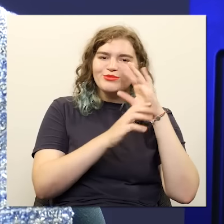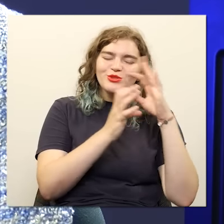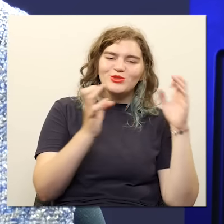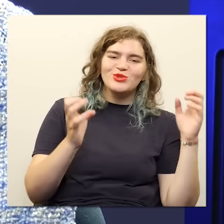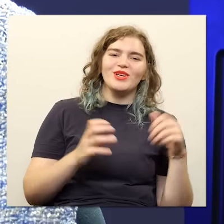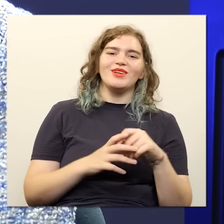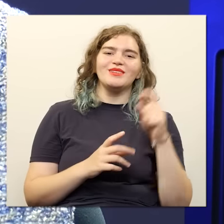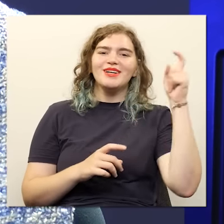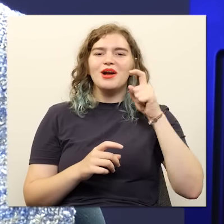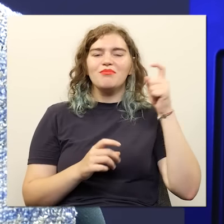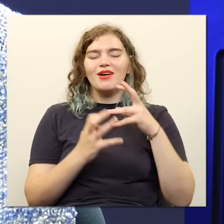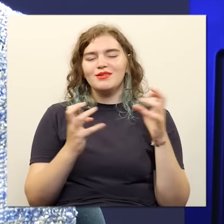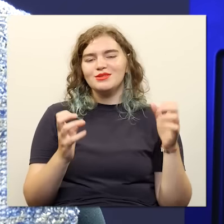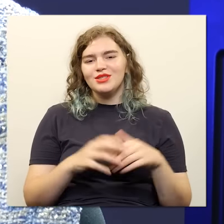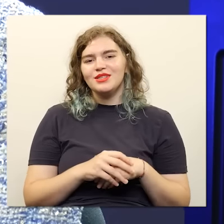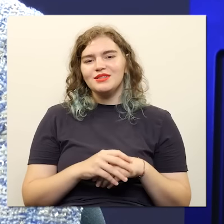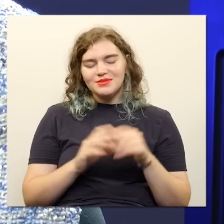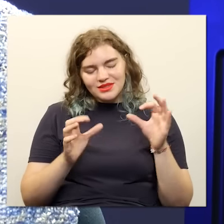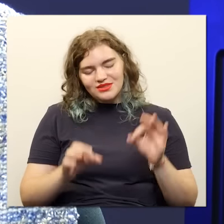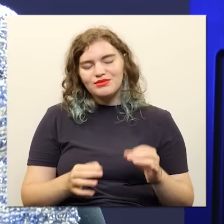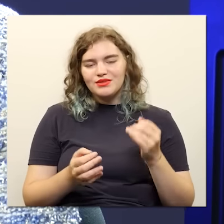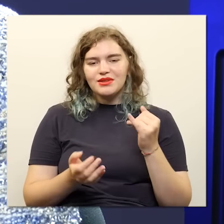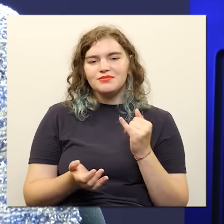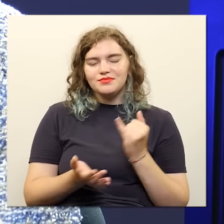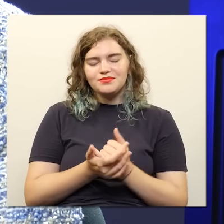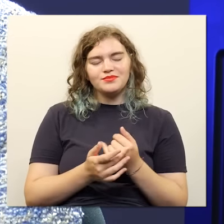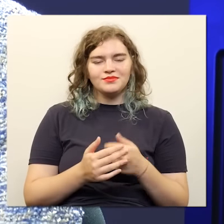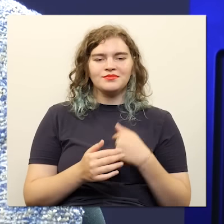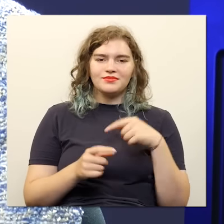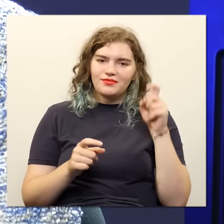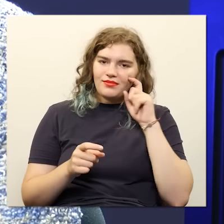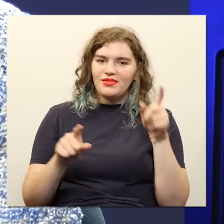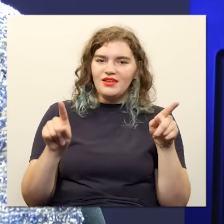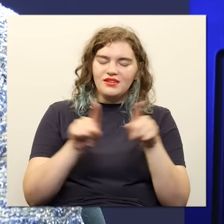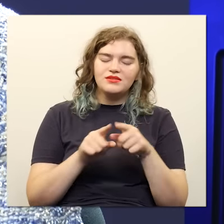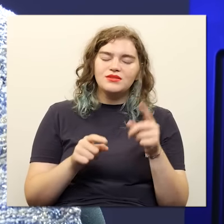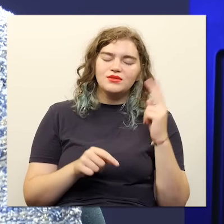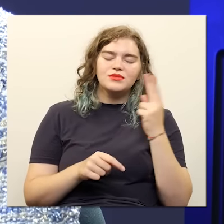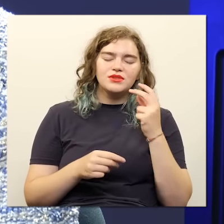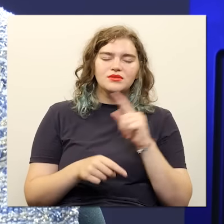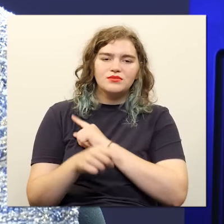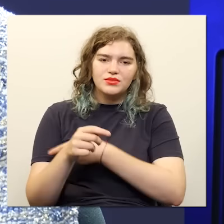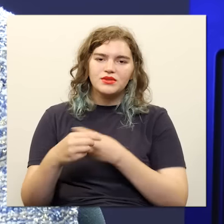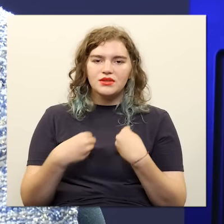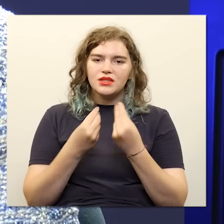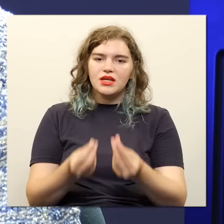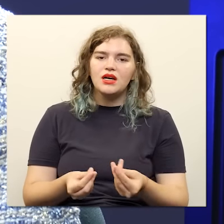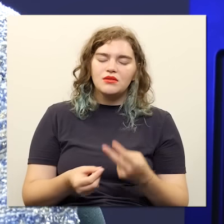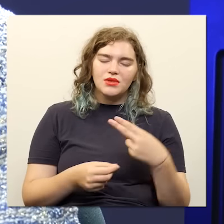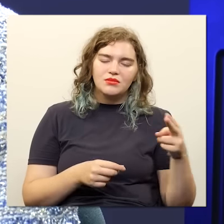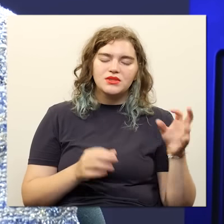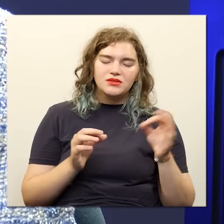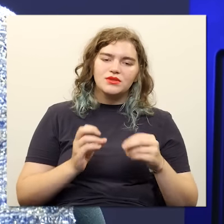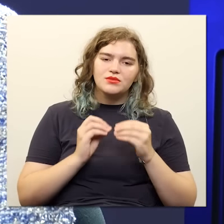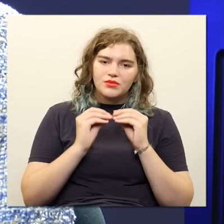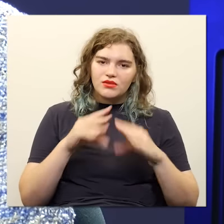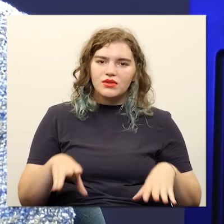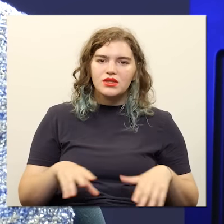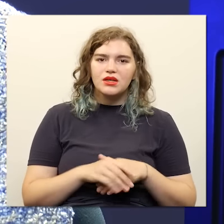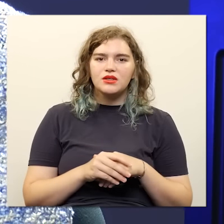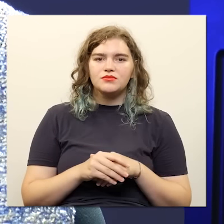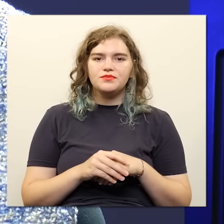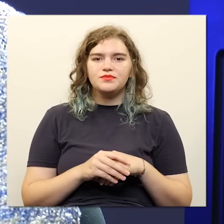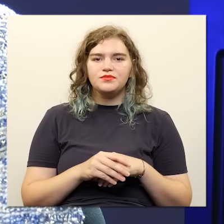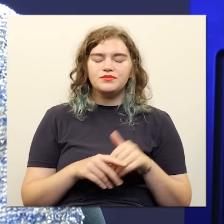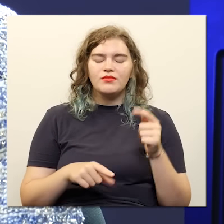Doamne ajută! Așa să fie, așa să fie. Da. Asta e și credința mea. Dumnezeu să vă întărească în continuare, în continuare să fiți o